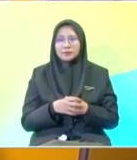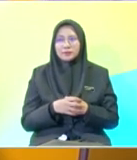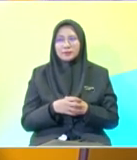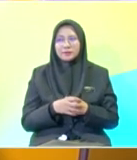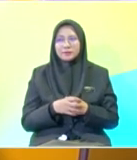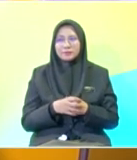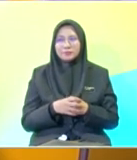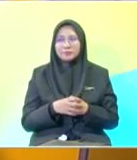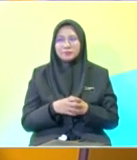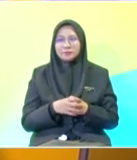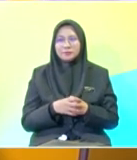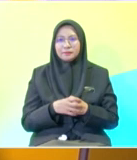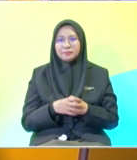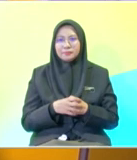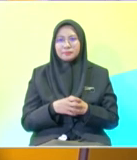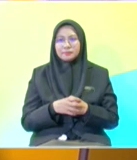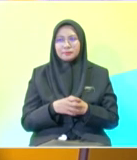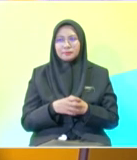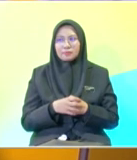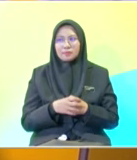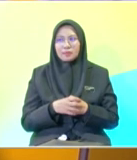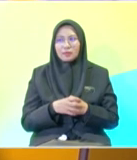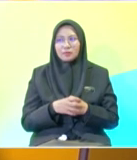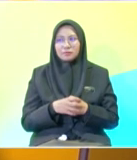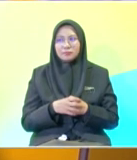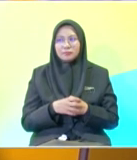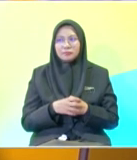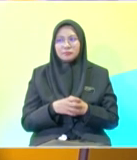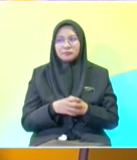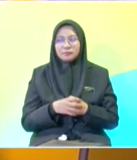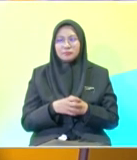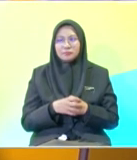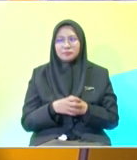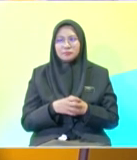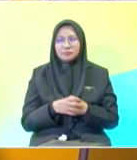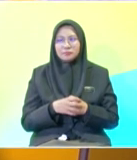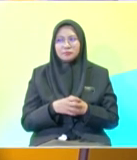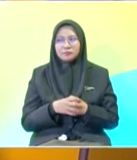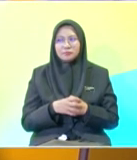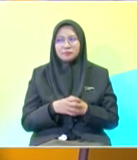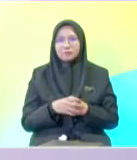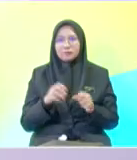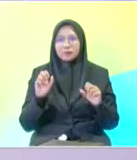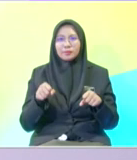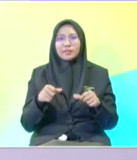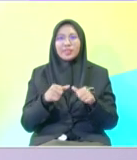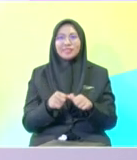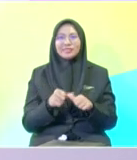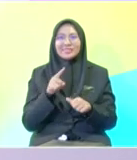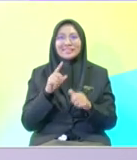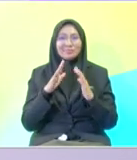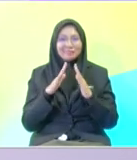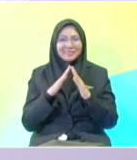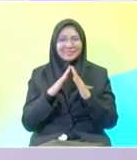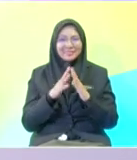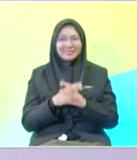Aiman kita lihat yang pertama Ustaz baca dulu ya adik-adik rumah boleh ikut Ustaz baca dan apa